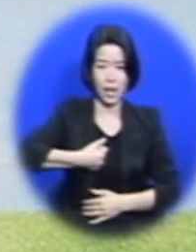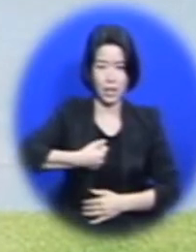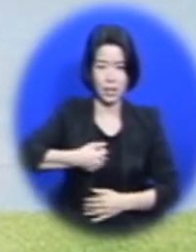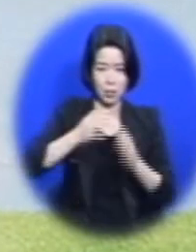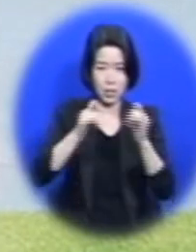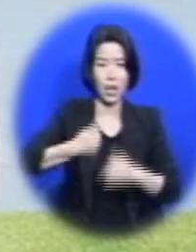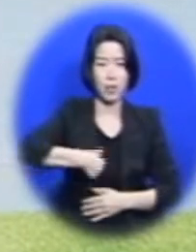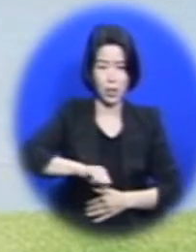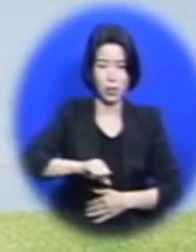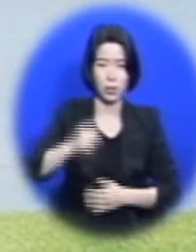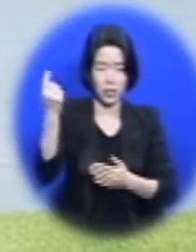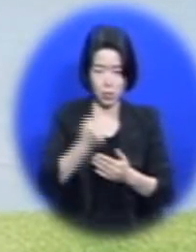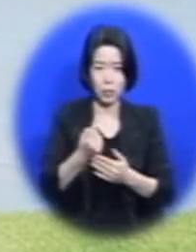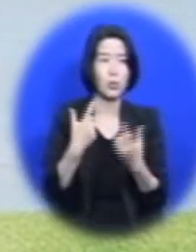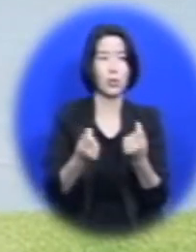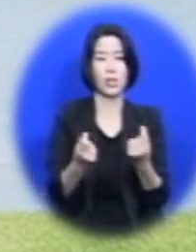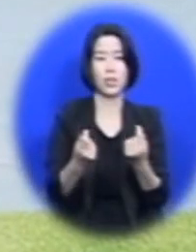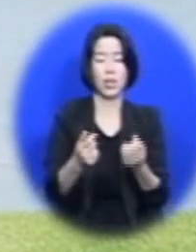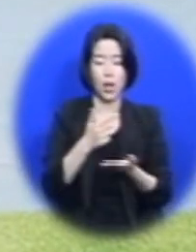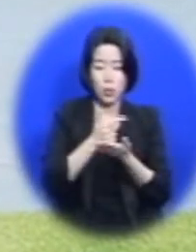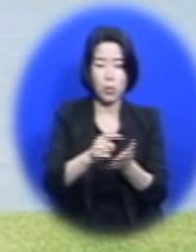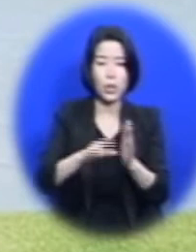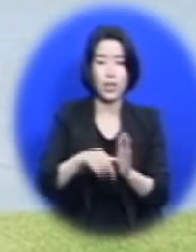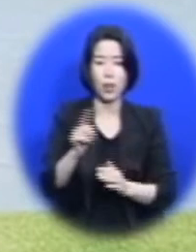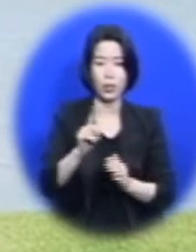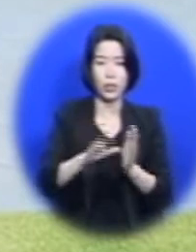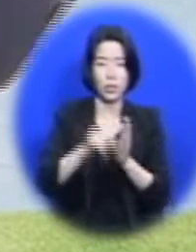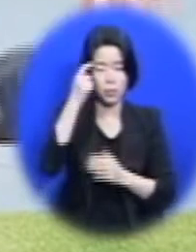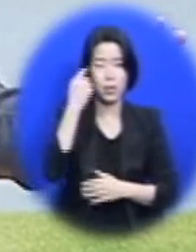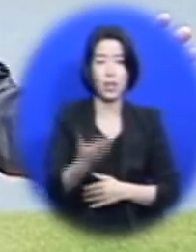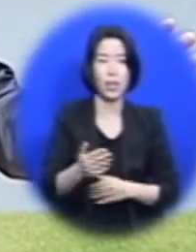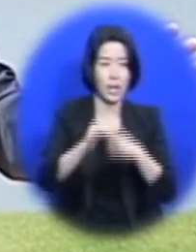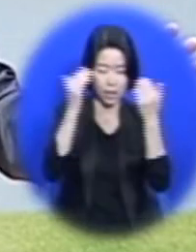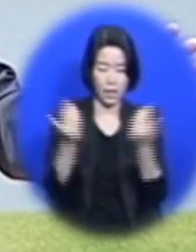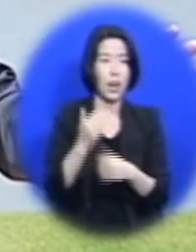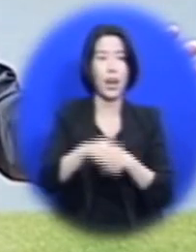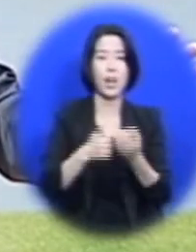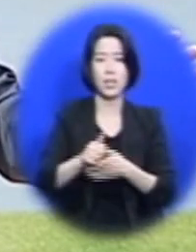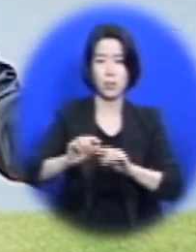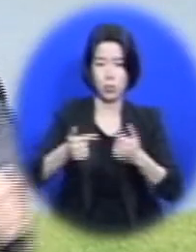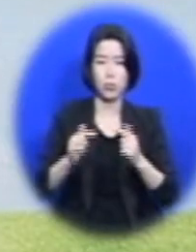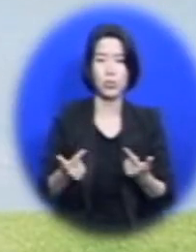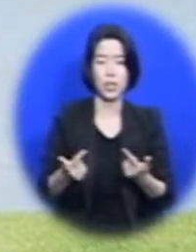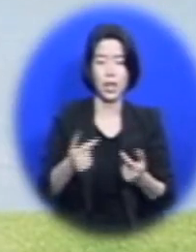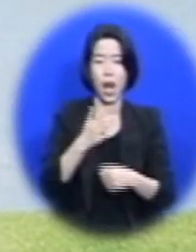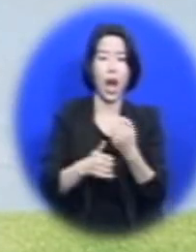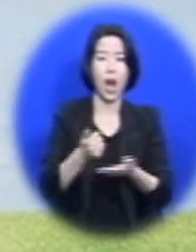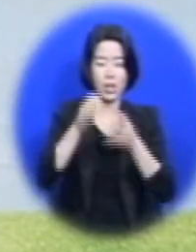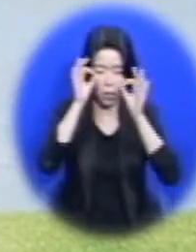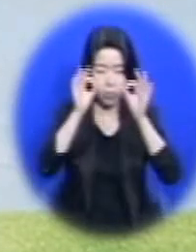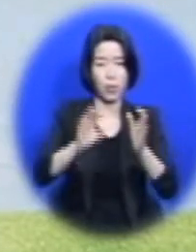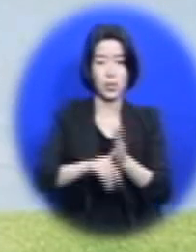그러하리라. 여러분, 노아 때가 어떤 때입니까? 다 하나님을 부인하는 거예요. 하나님이 보실